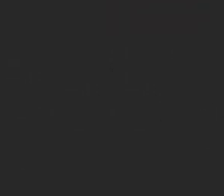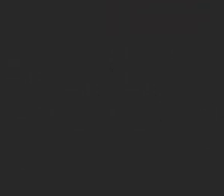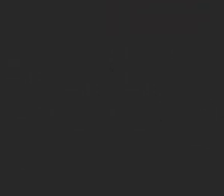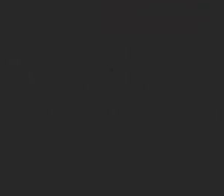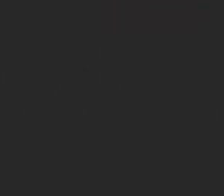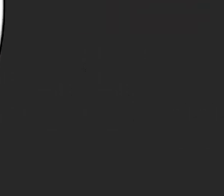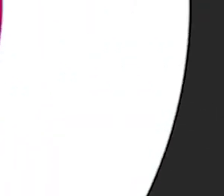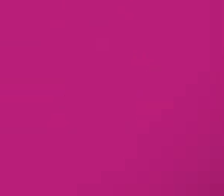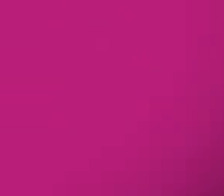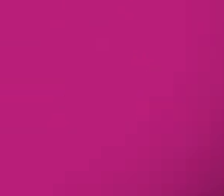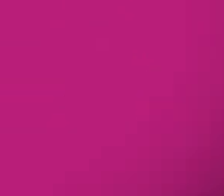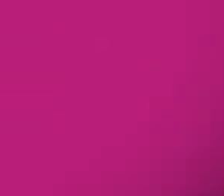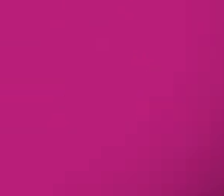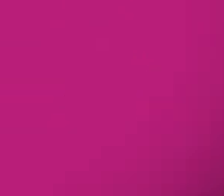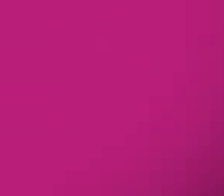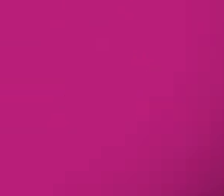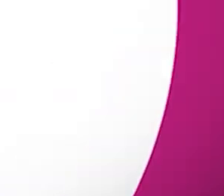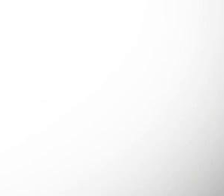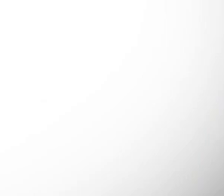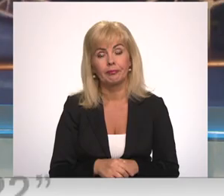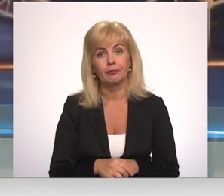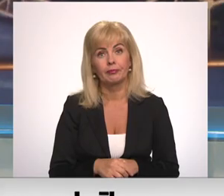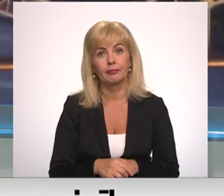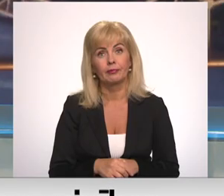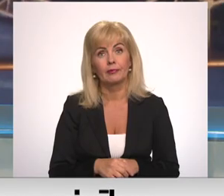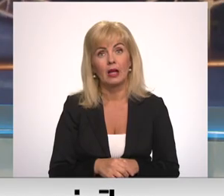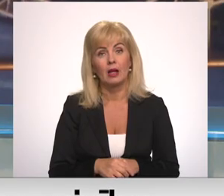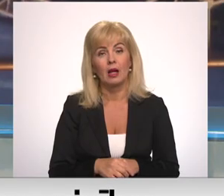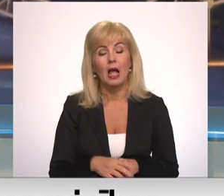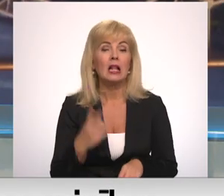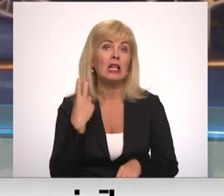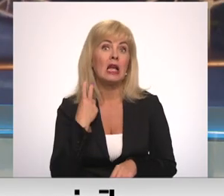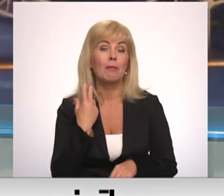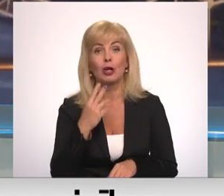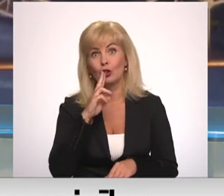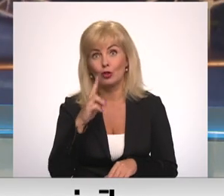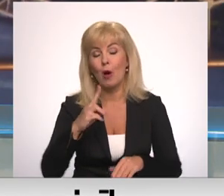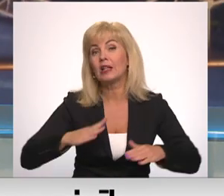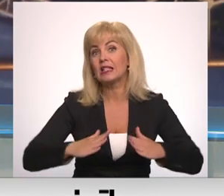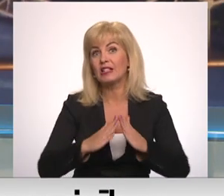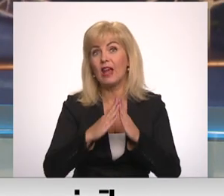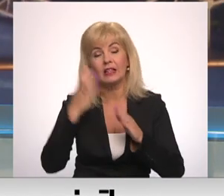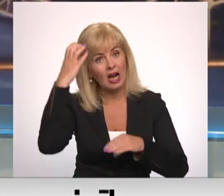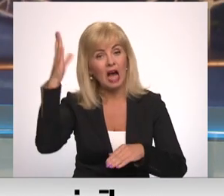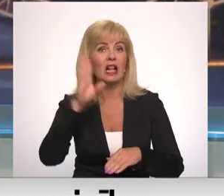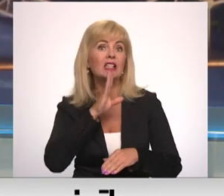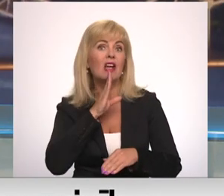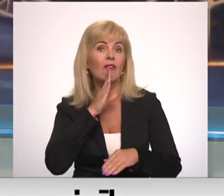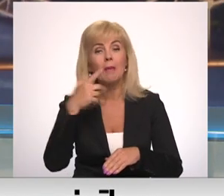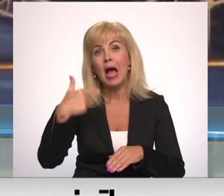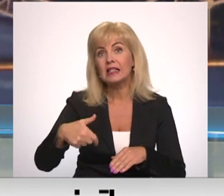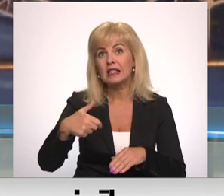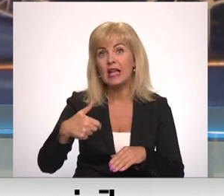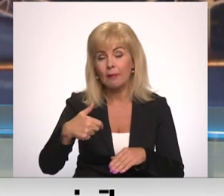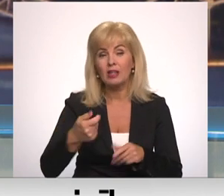Re, viss ēters ir te! Bet Lielbritānijā šonedēļ tiek svinēta karalienes Elizabetes 70